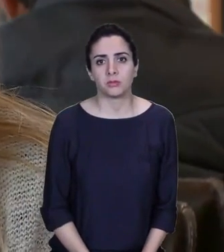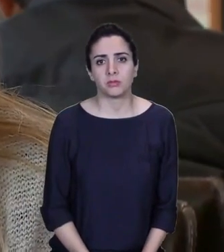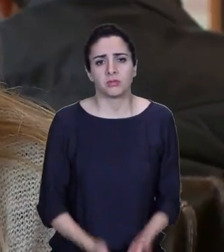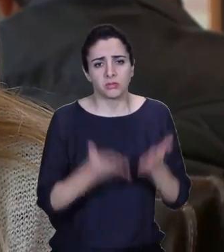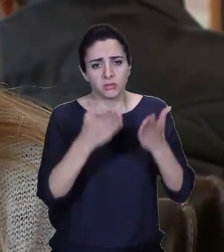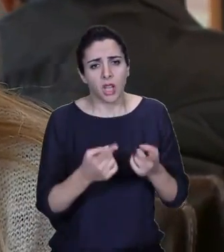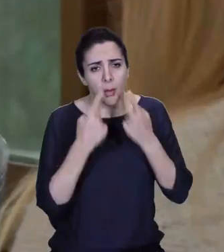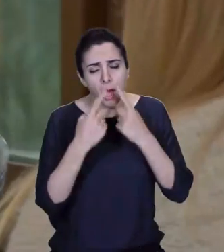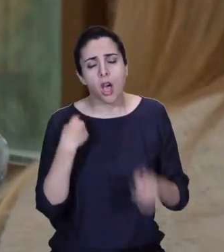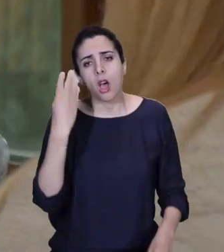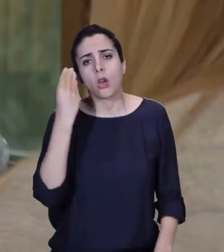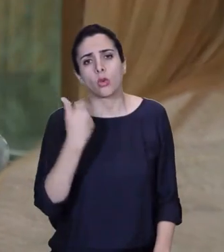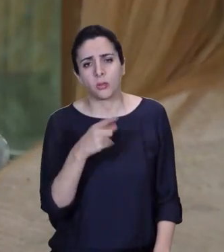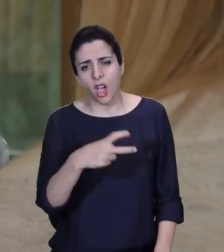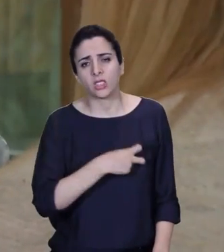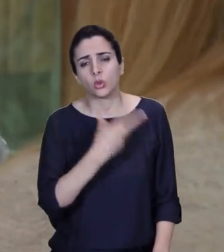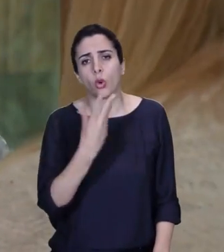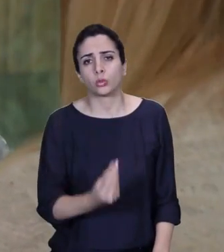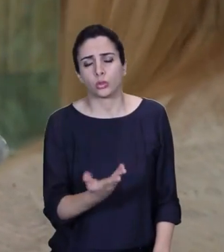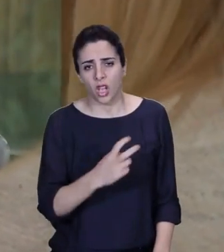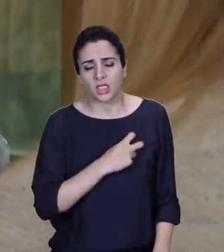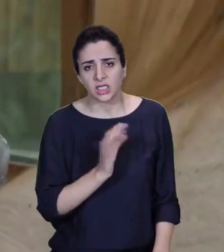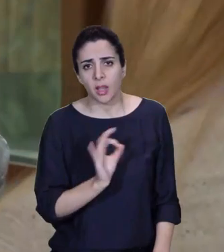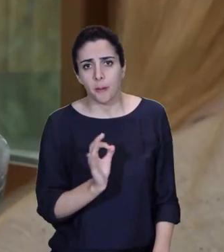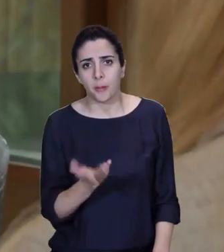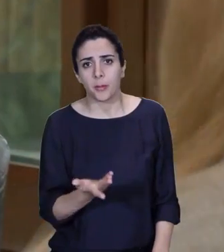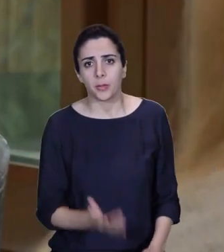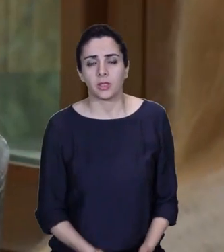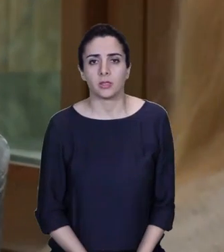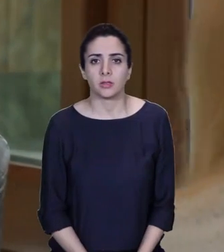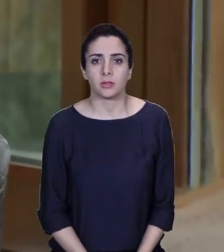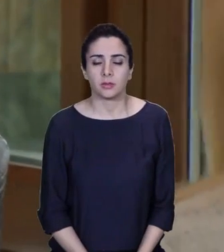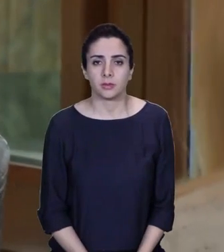Halinden çıkarıyorum canım. Aşıksın kızım sen, aşık.